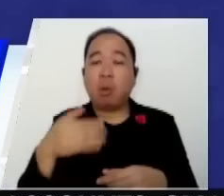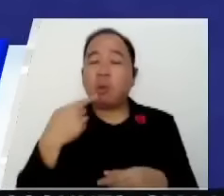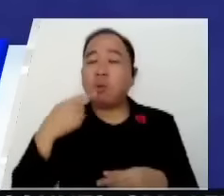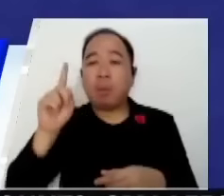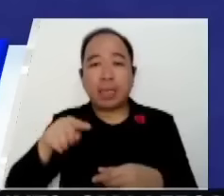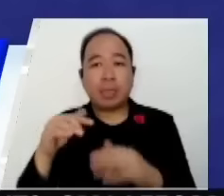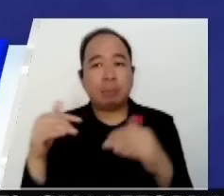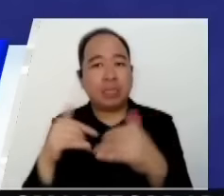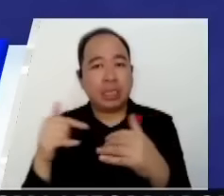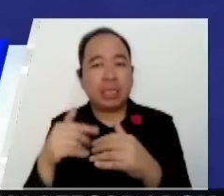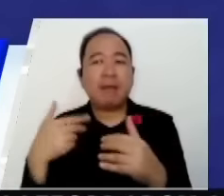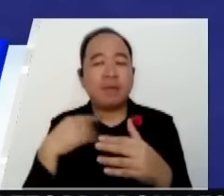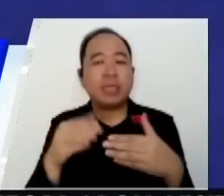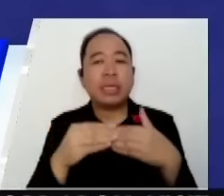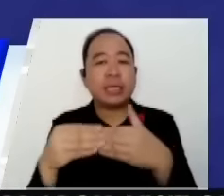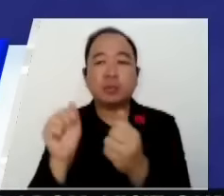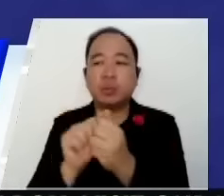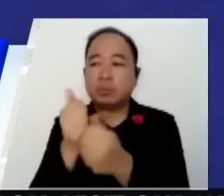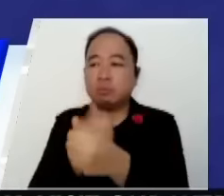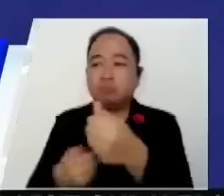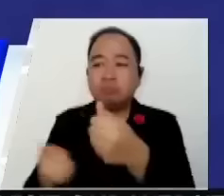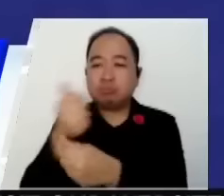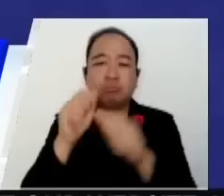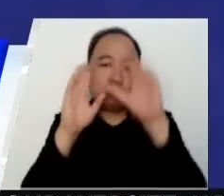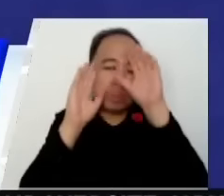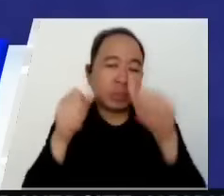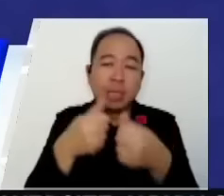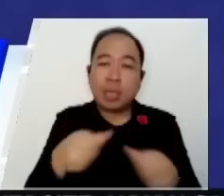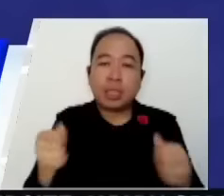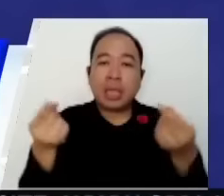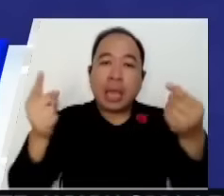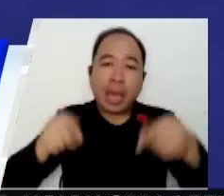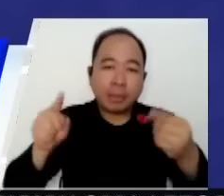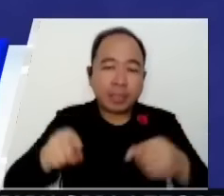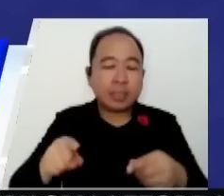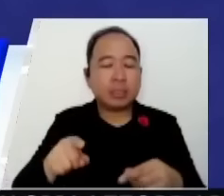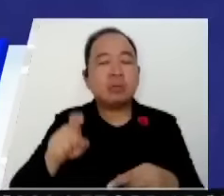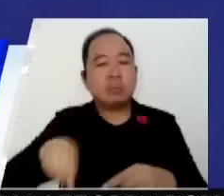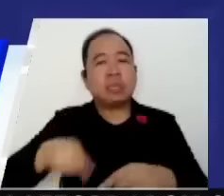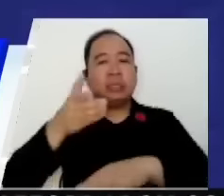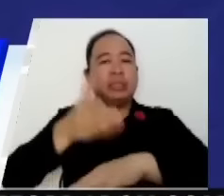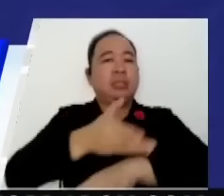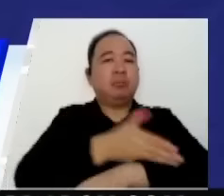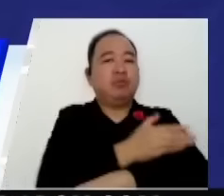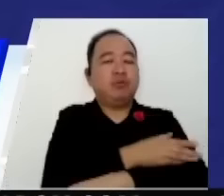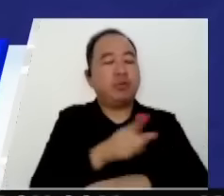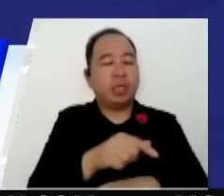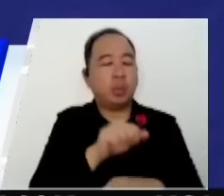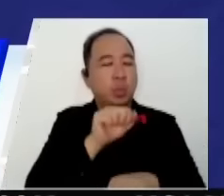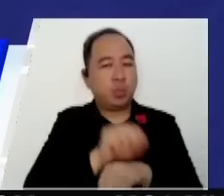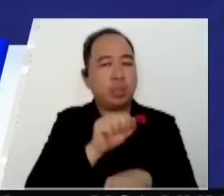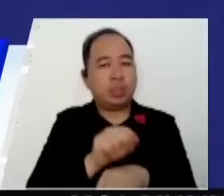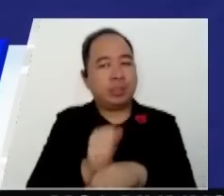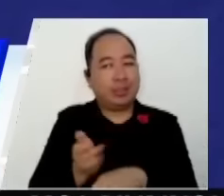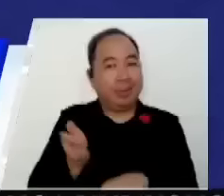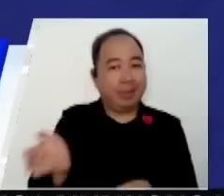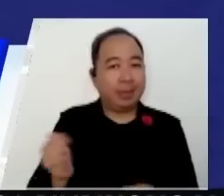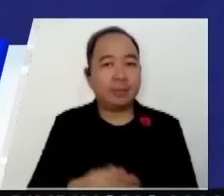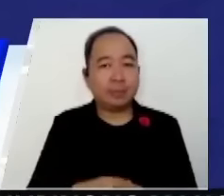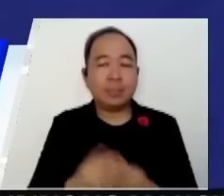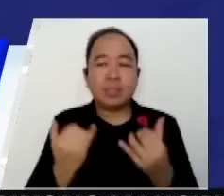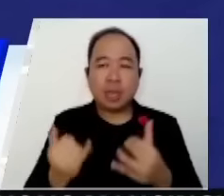president. With any incident that we get, no, we will fortify our missions accordingly. We are reactive naman in these